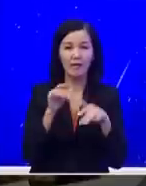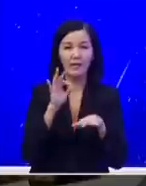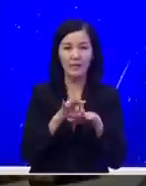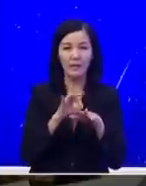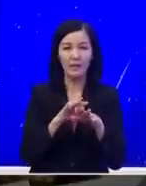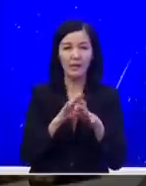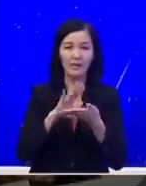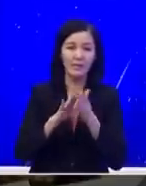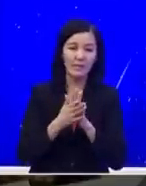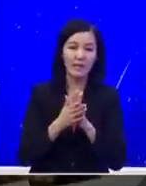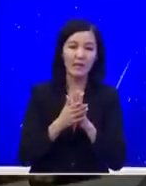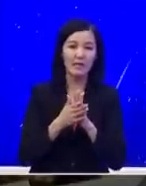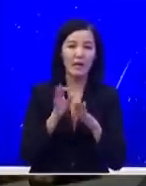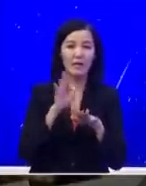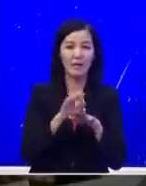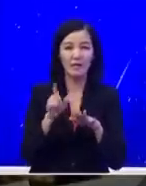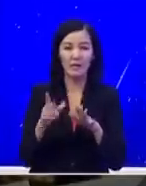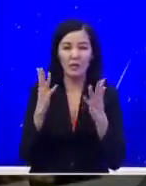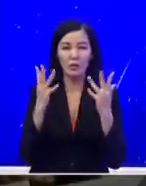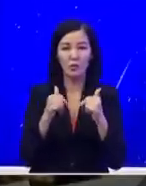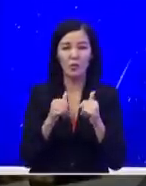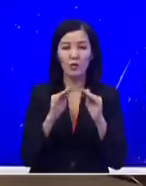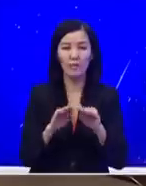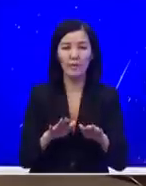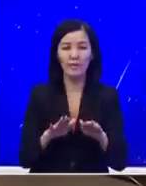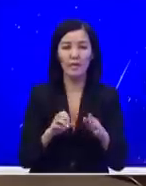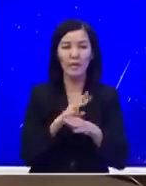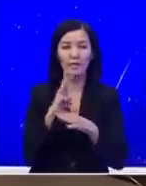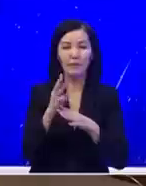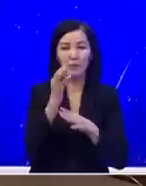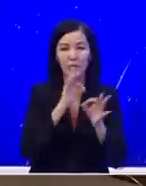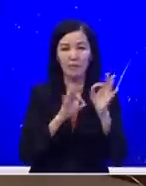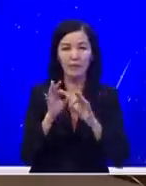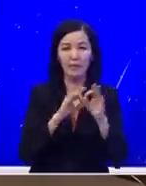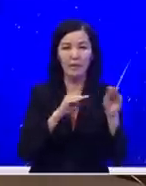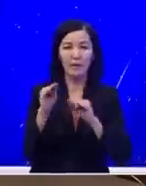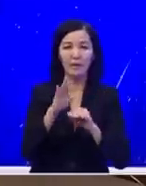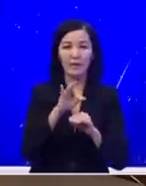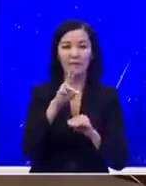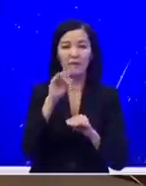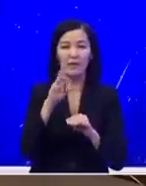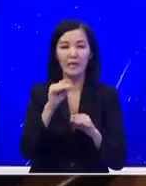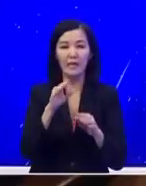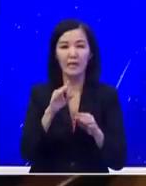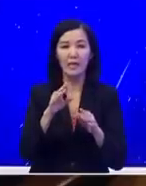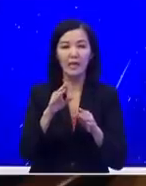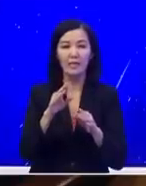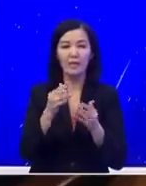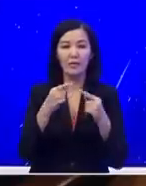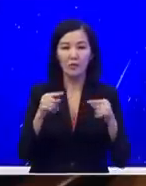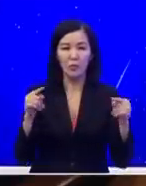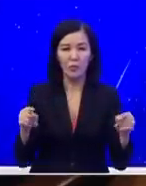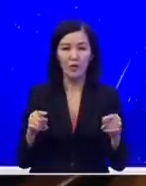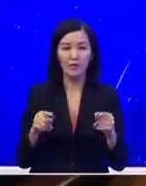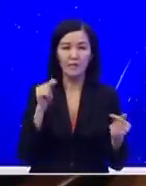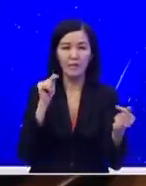заболевших, состоянии пациентов, количестве койко-мест, обеспеченности медикаментами и аппаратами ИВЛ, наличием кислородных концентраторов.